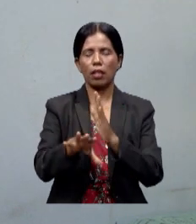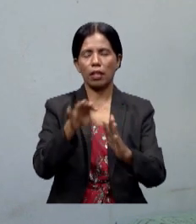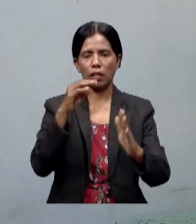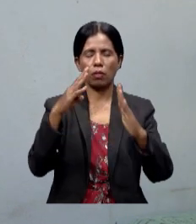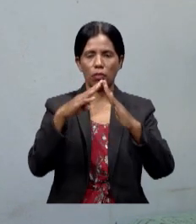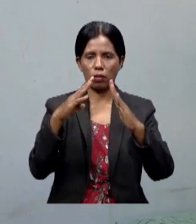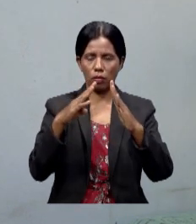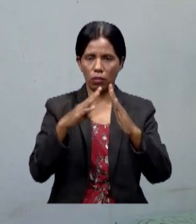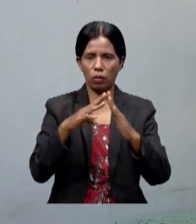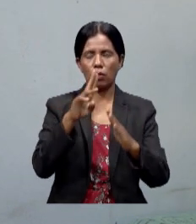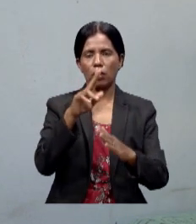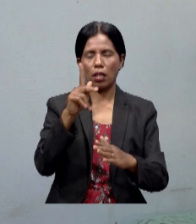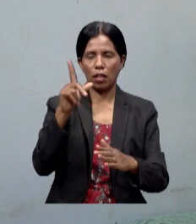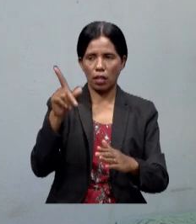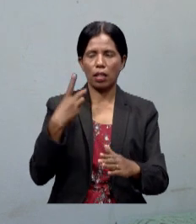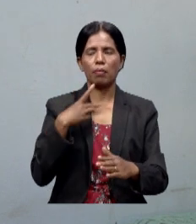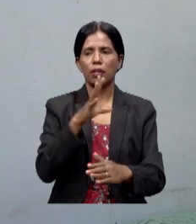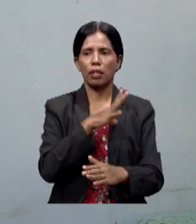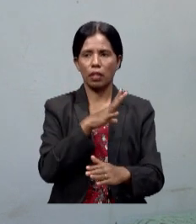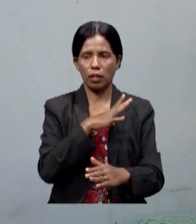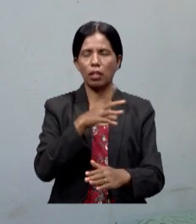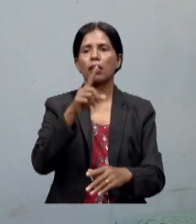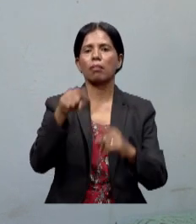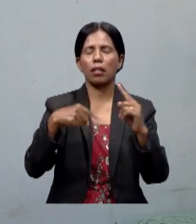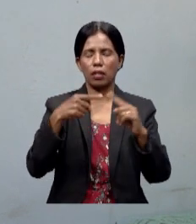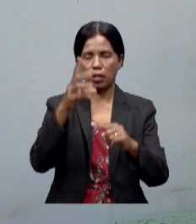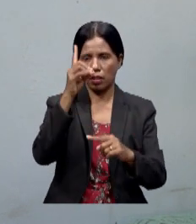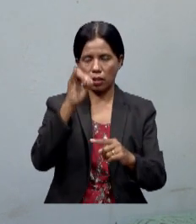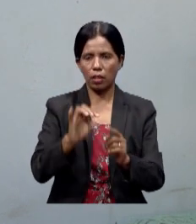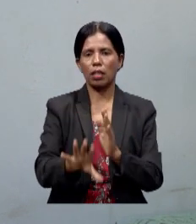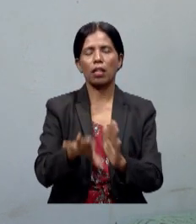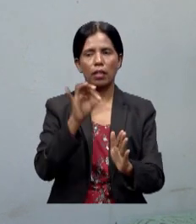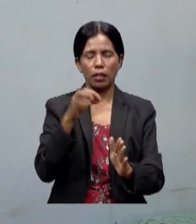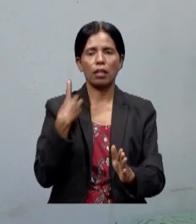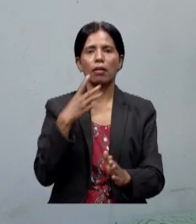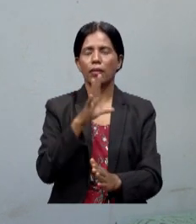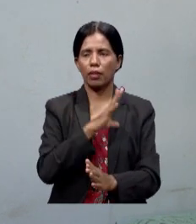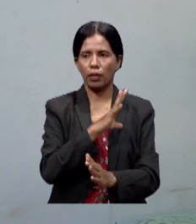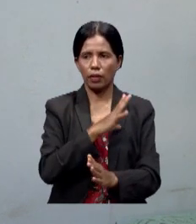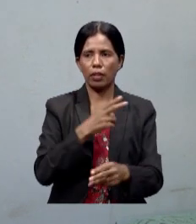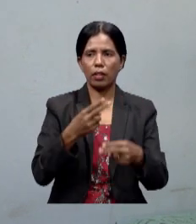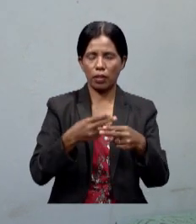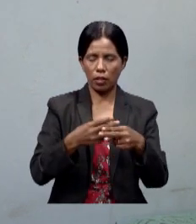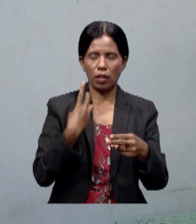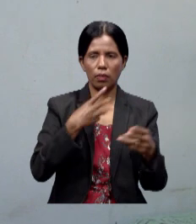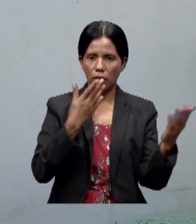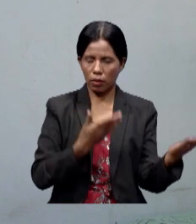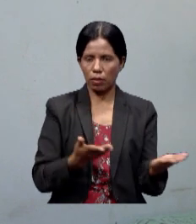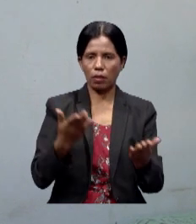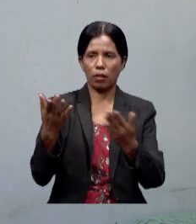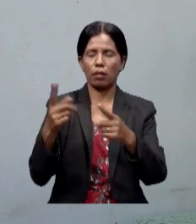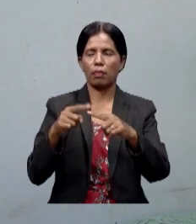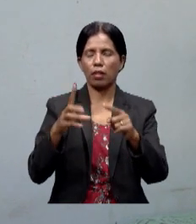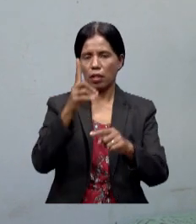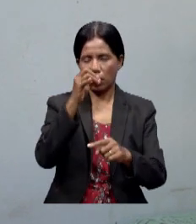dene reit ma kami se hein de tirene bahira ma kade dili be dili ne hetang ne be ami hein narani mosa me hatama ona me be se